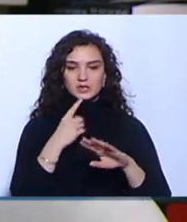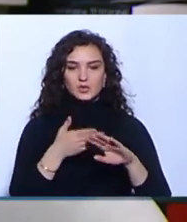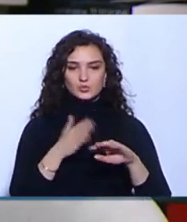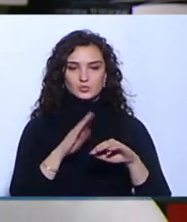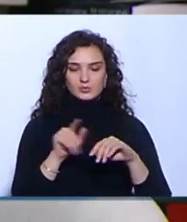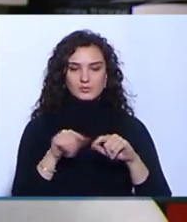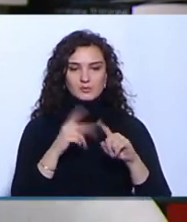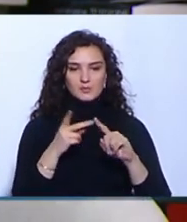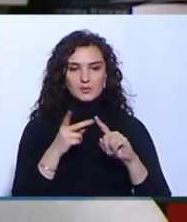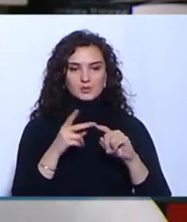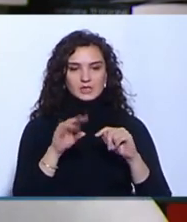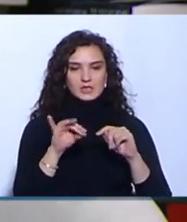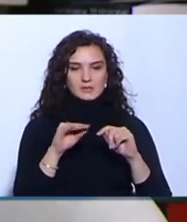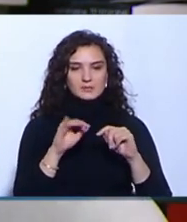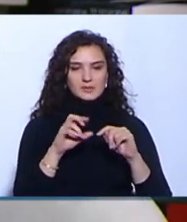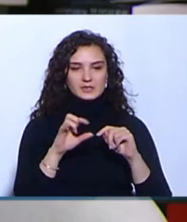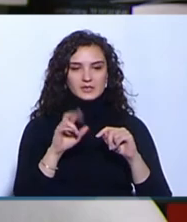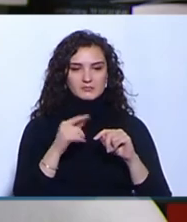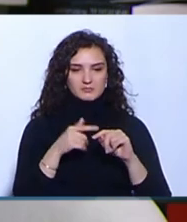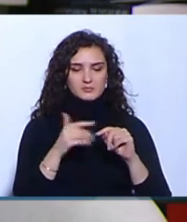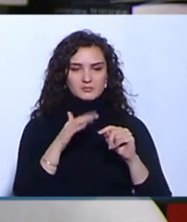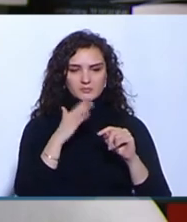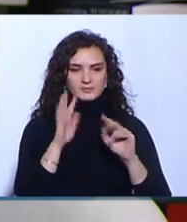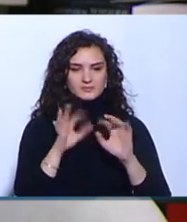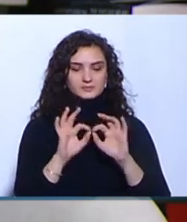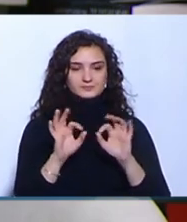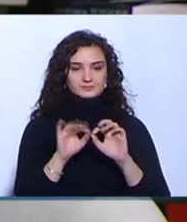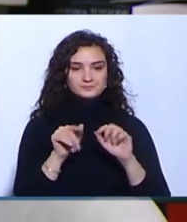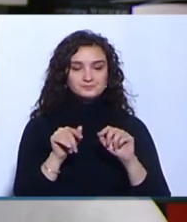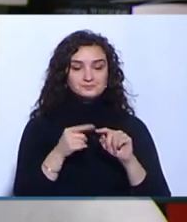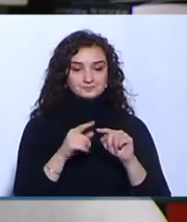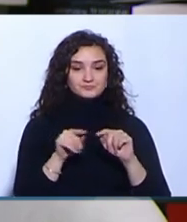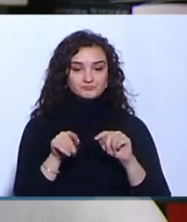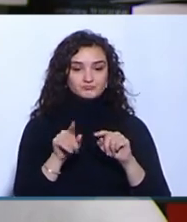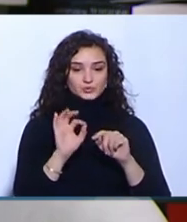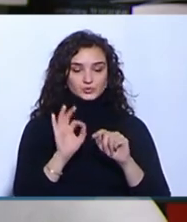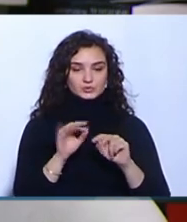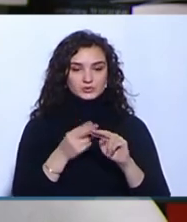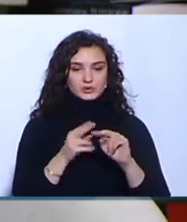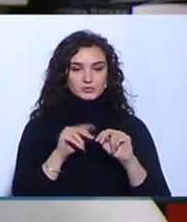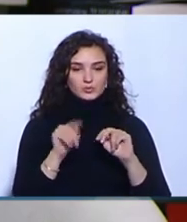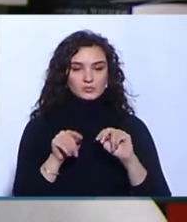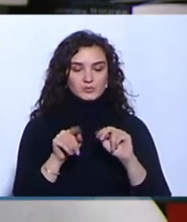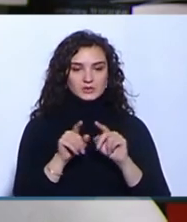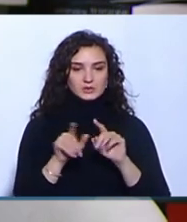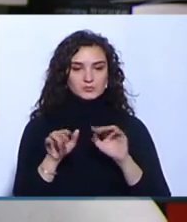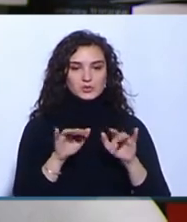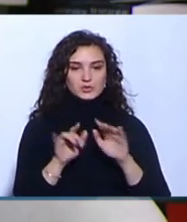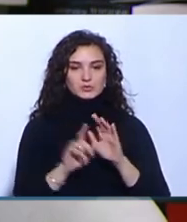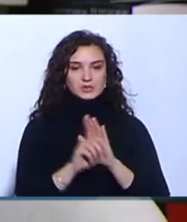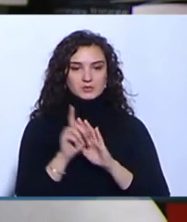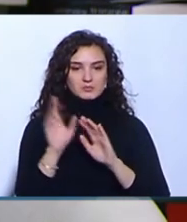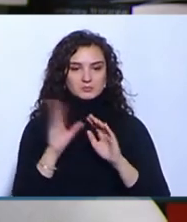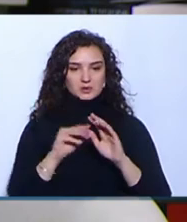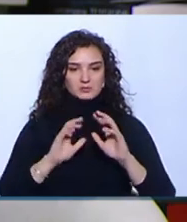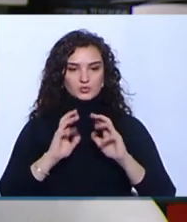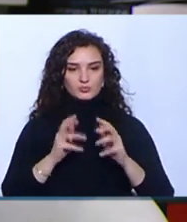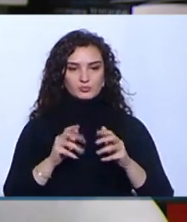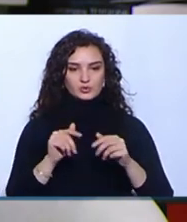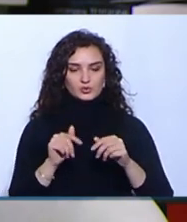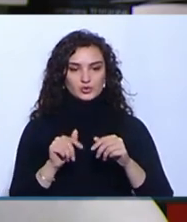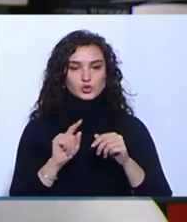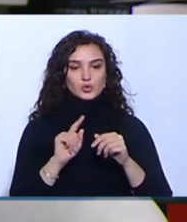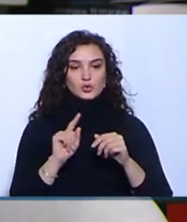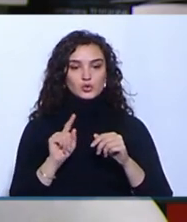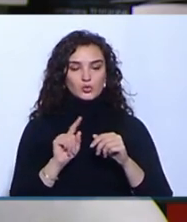ითვლება მეორადი ლიმფედემა, რომელზეც ჩვენ დღეს ბევრს ვისაუბრებთ, ამან განაპირობა ასეთი მოძრაობის დაწყება მთელ მსოფლიოში,